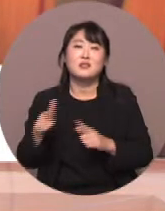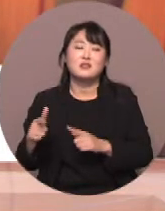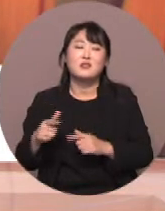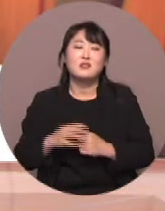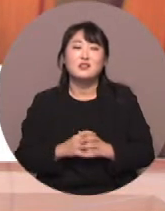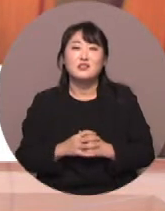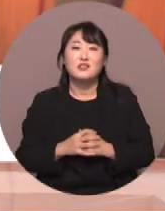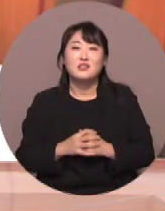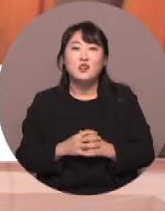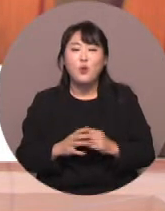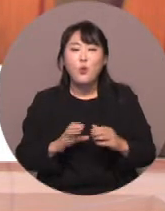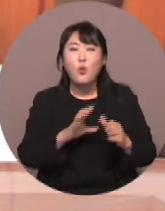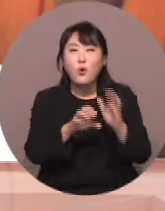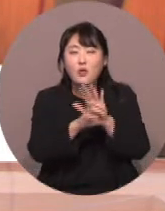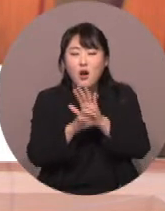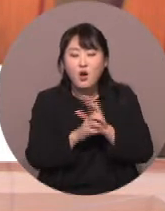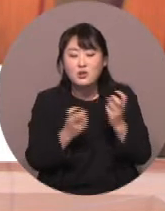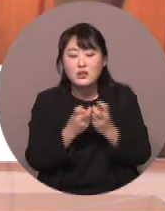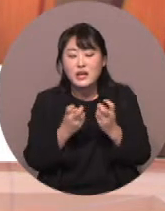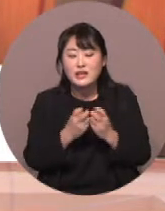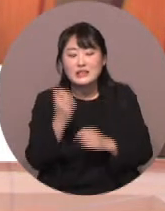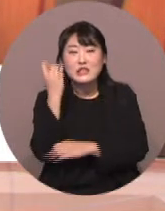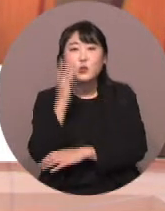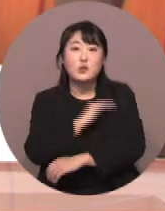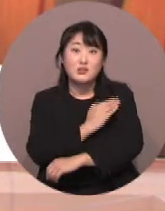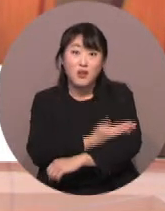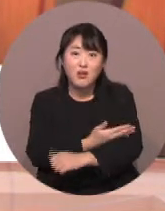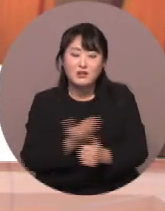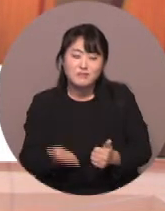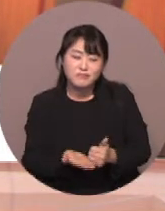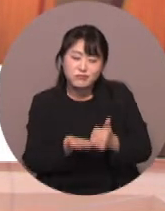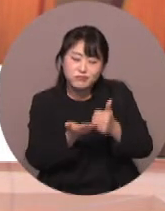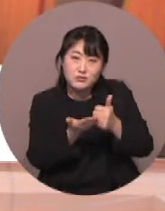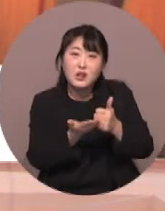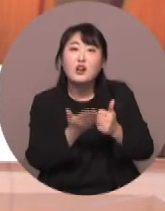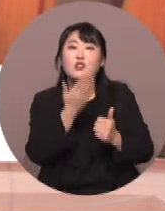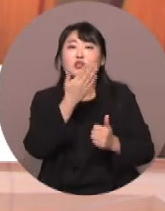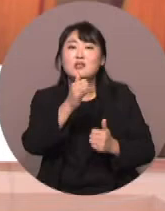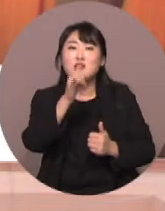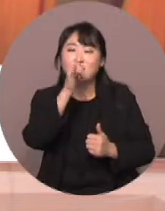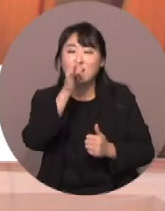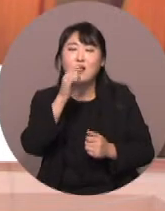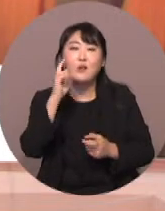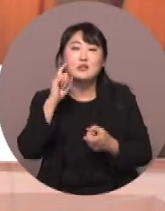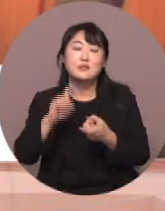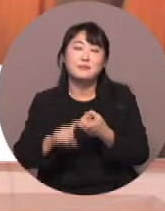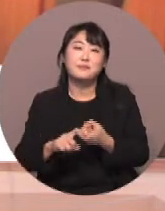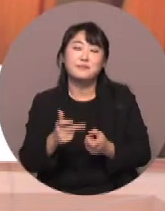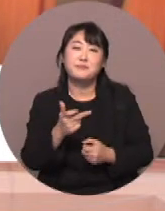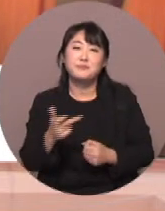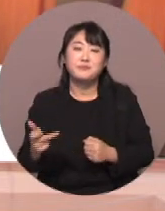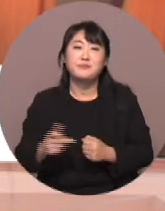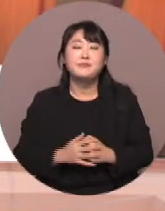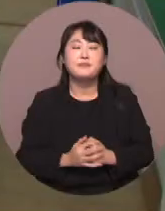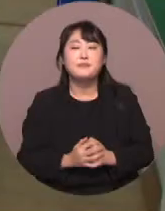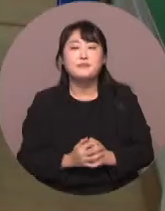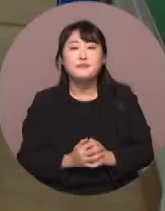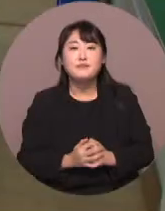함께 기초 학력을 어떻게 끌어올릴 지가 교육계에 최대화 둡니다 조용 참 기자가 취재했습니다